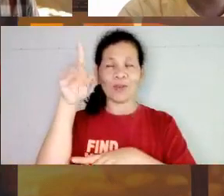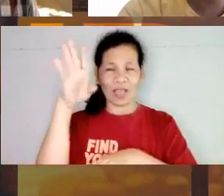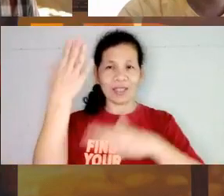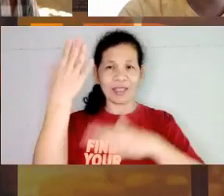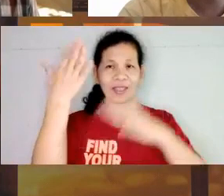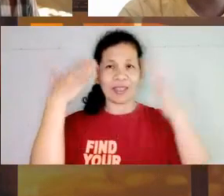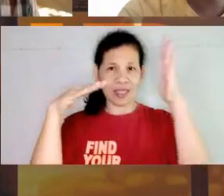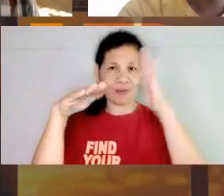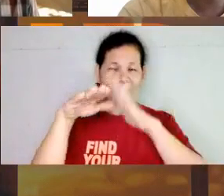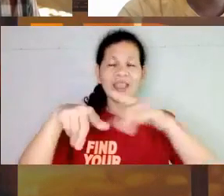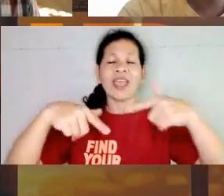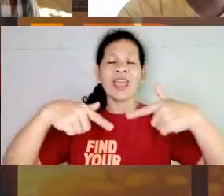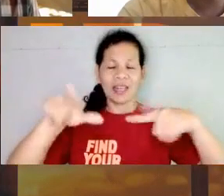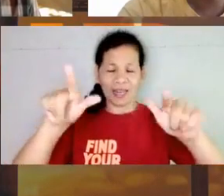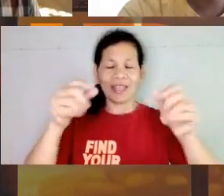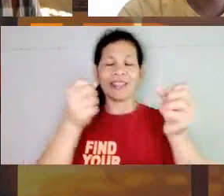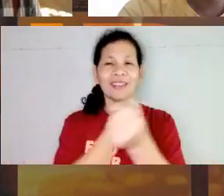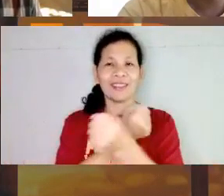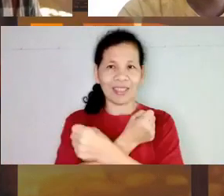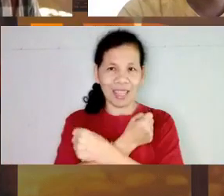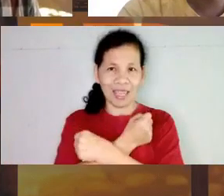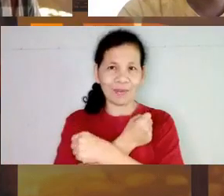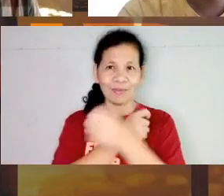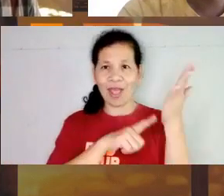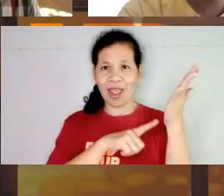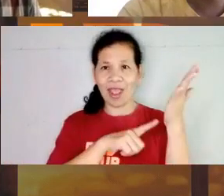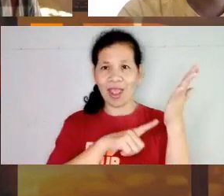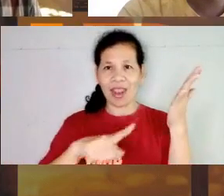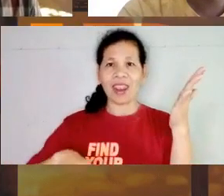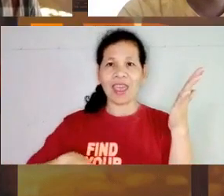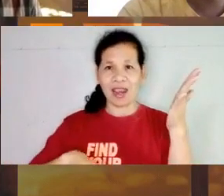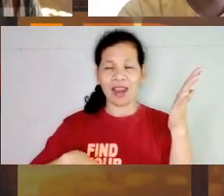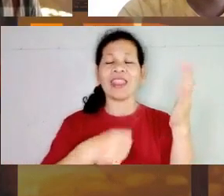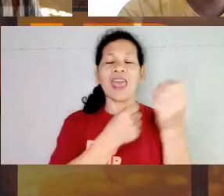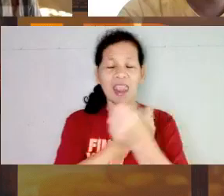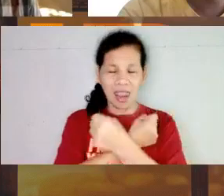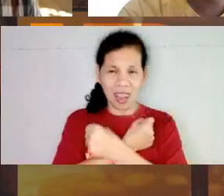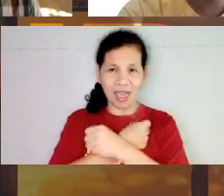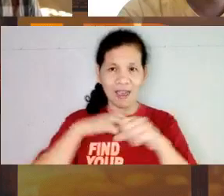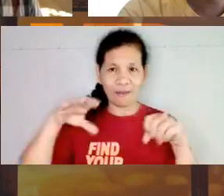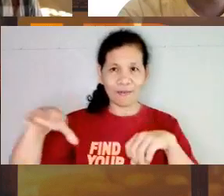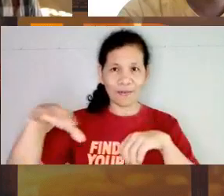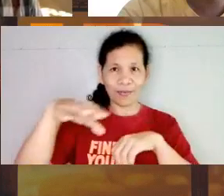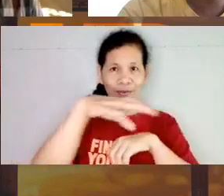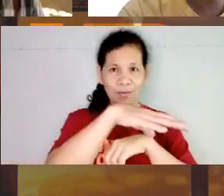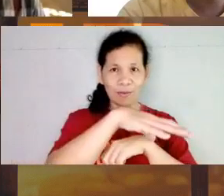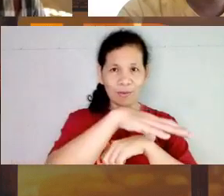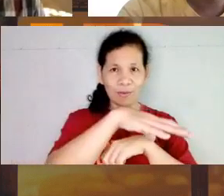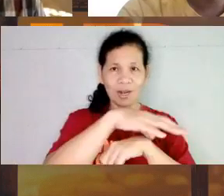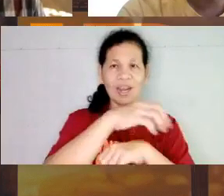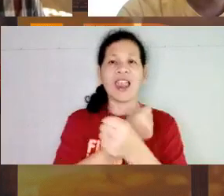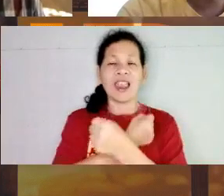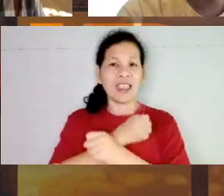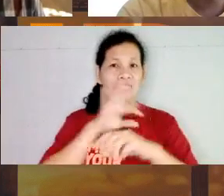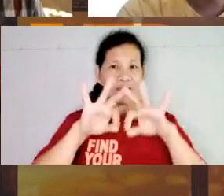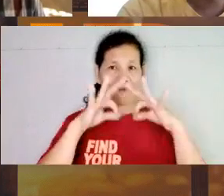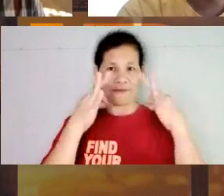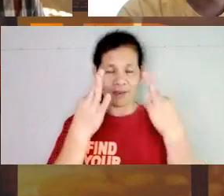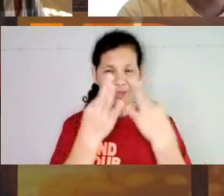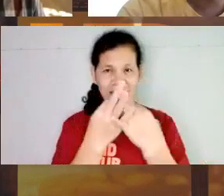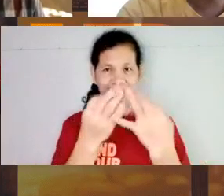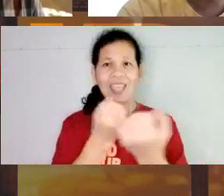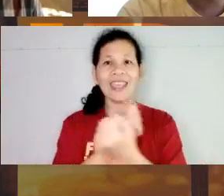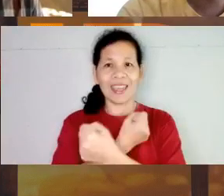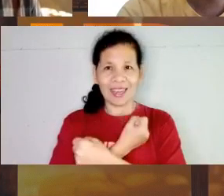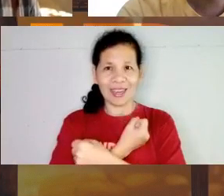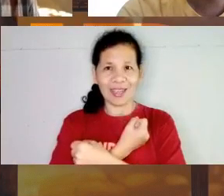love the Lord, love our neighbors, love our family, love ourselves. The